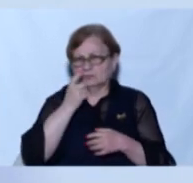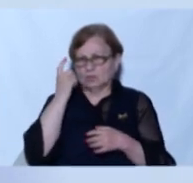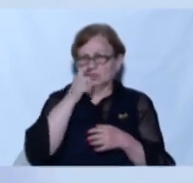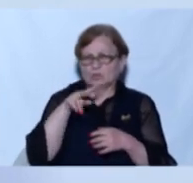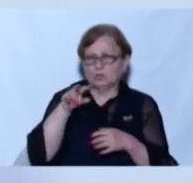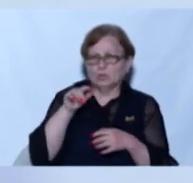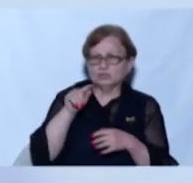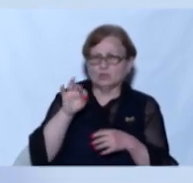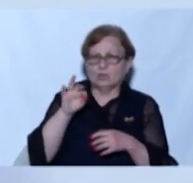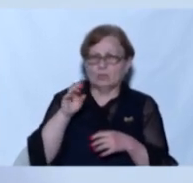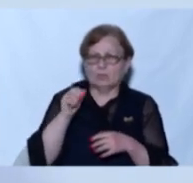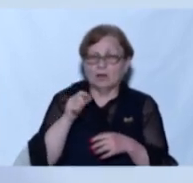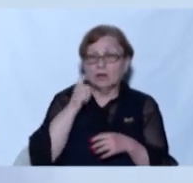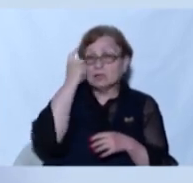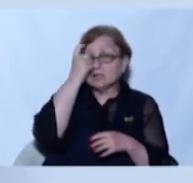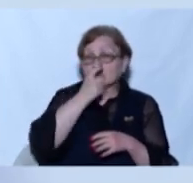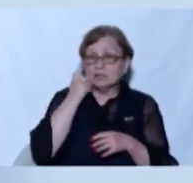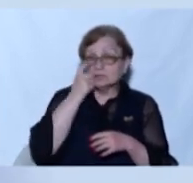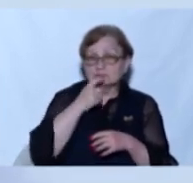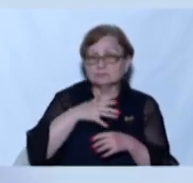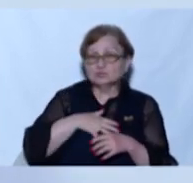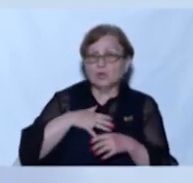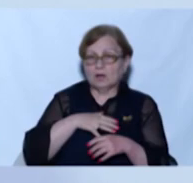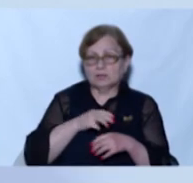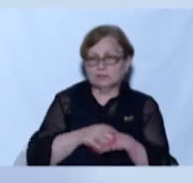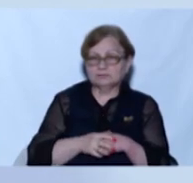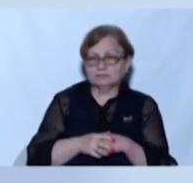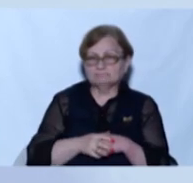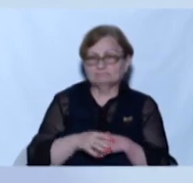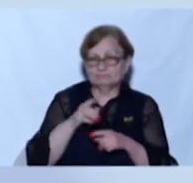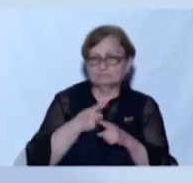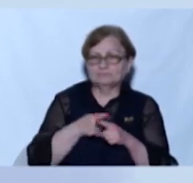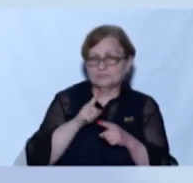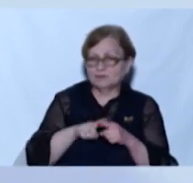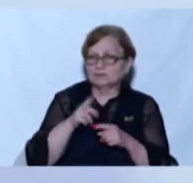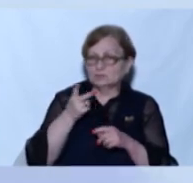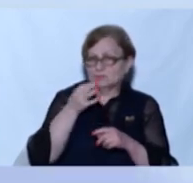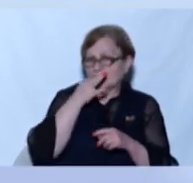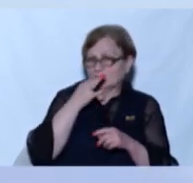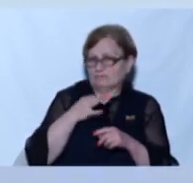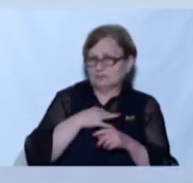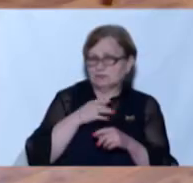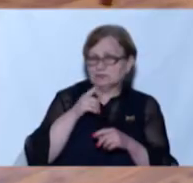ფრაზა, ელითრება მწუხარებით. აი ეს უნდა გვითხრას